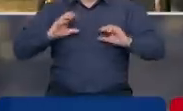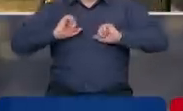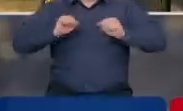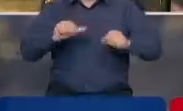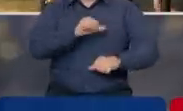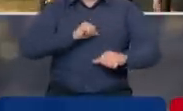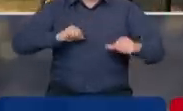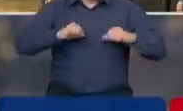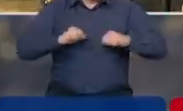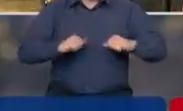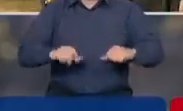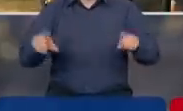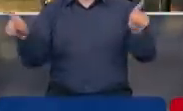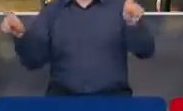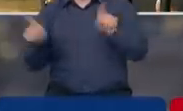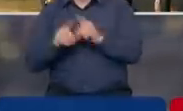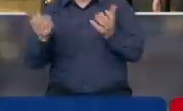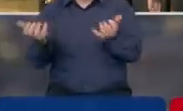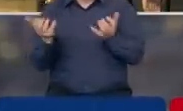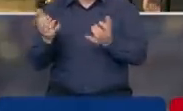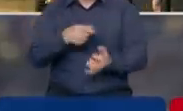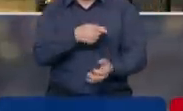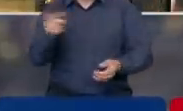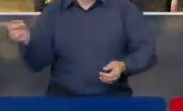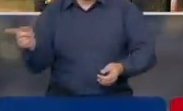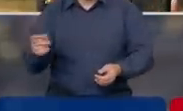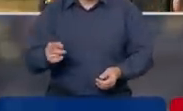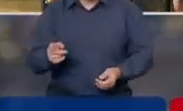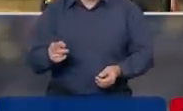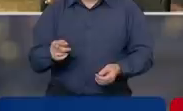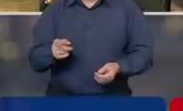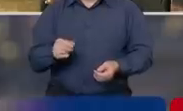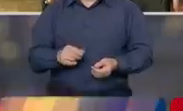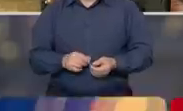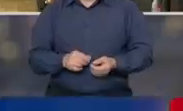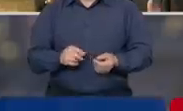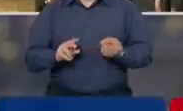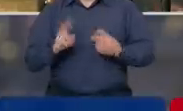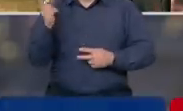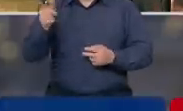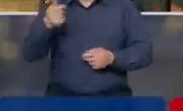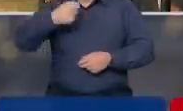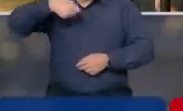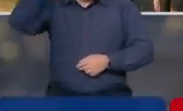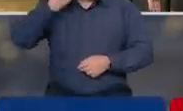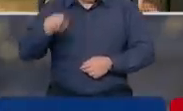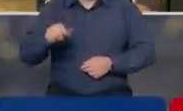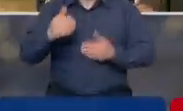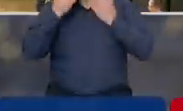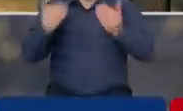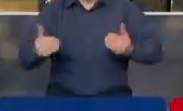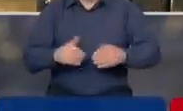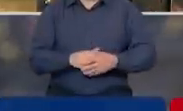samorządowcom w szczególności ochotnikom z straży pożarnej którzy